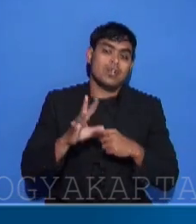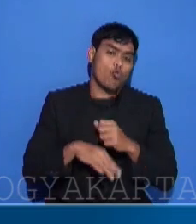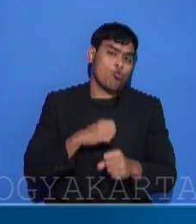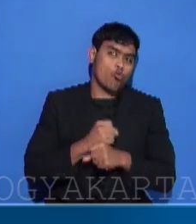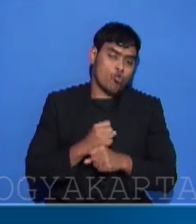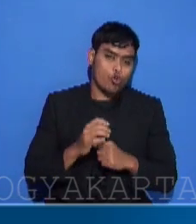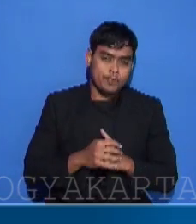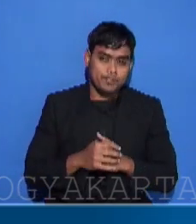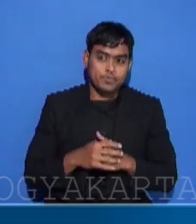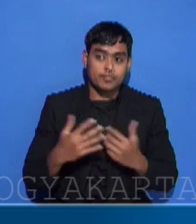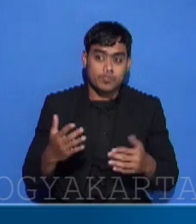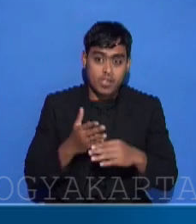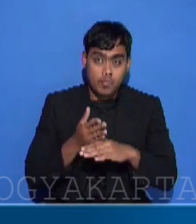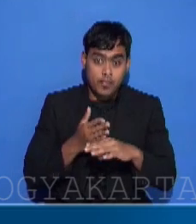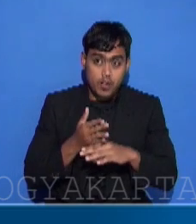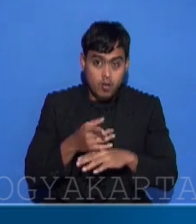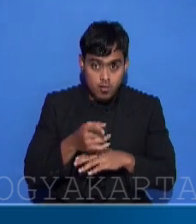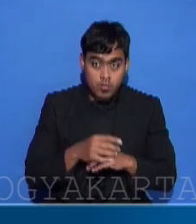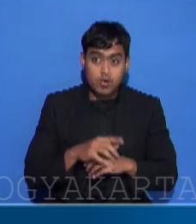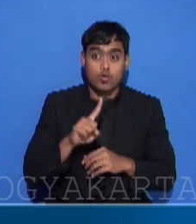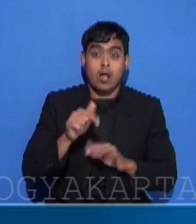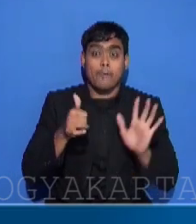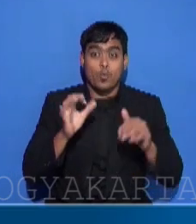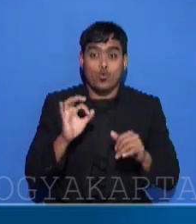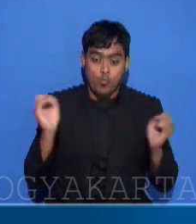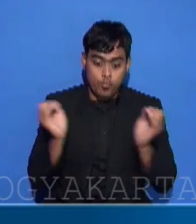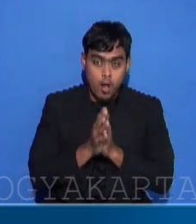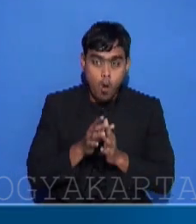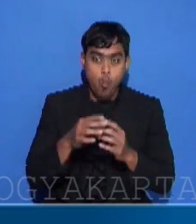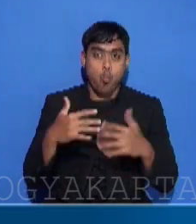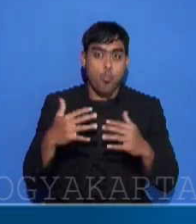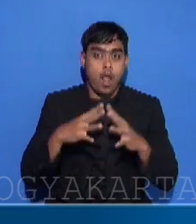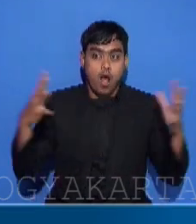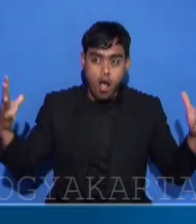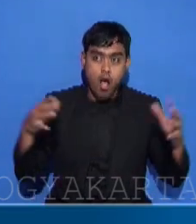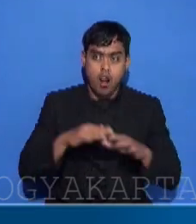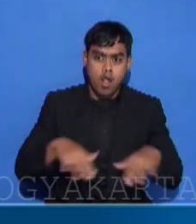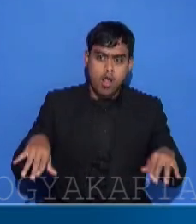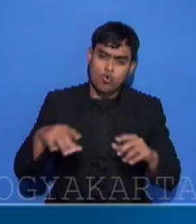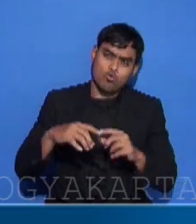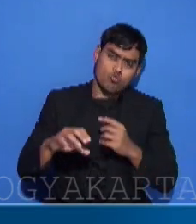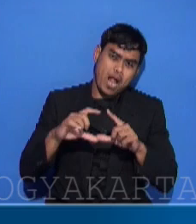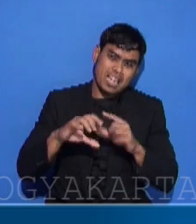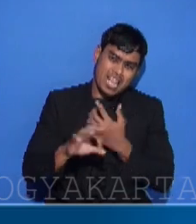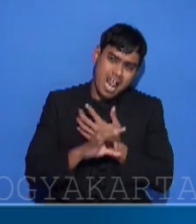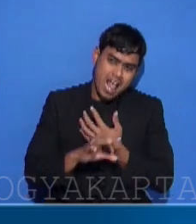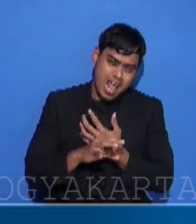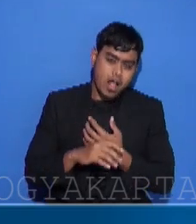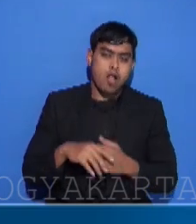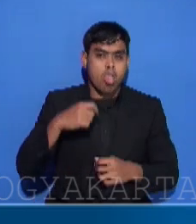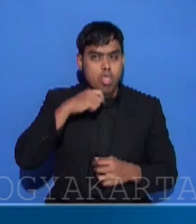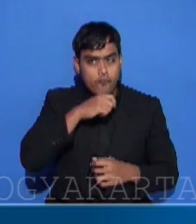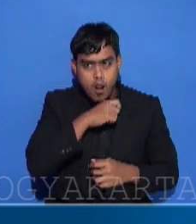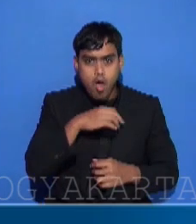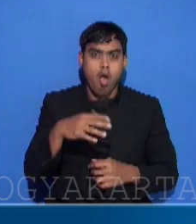160 buah karena karya ini berasal dari berbagai kota seperti dari pulau Sumatera ada pula satu anak dari Taiwan dan 22 anak dari